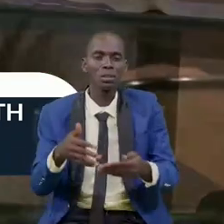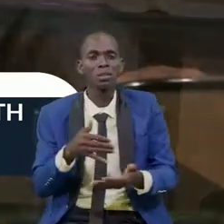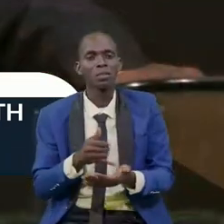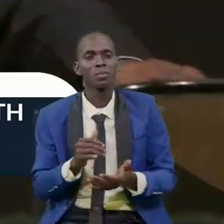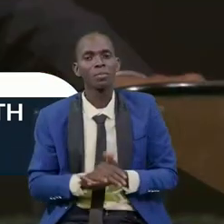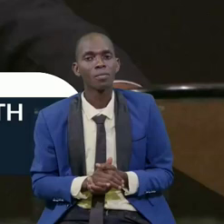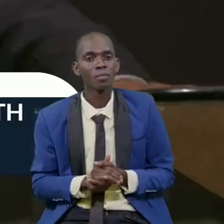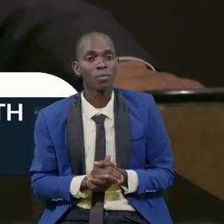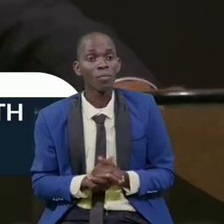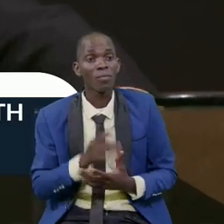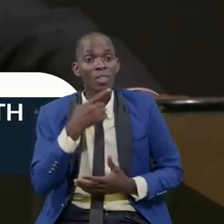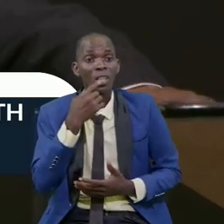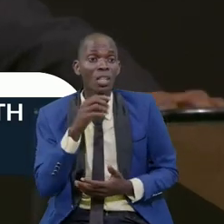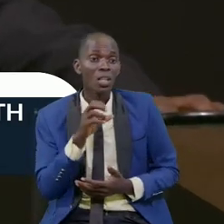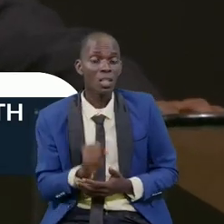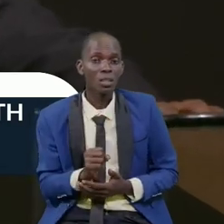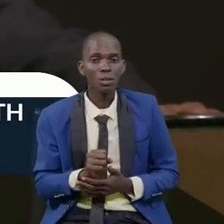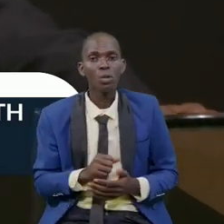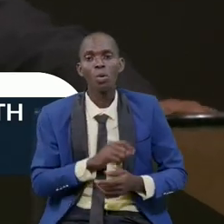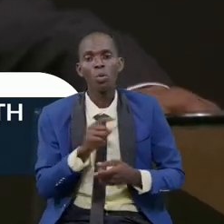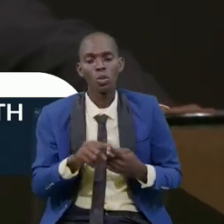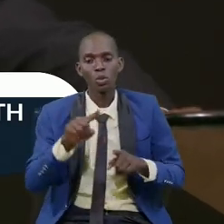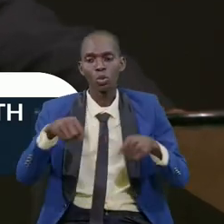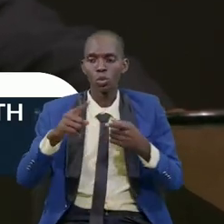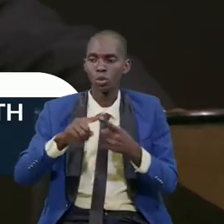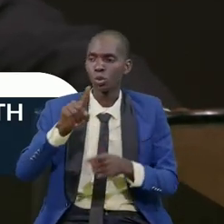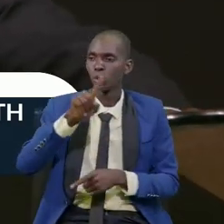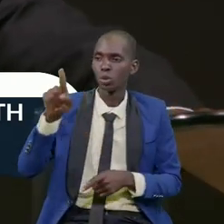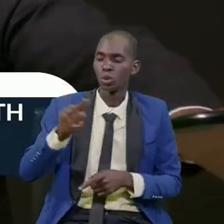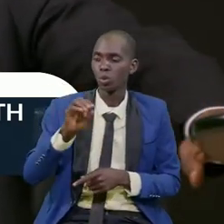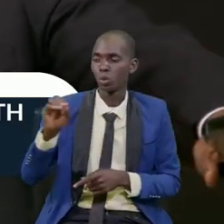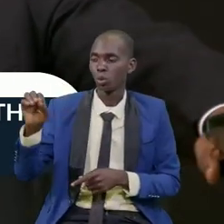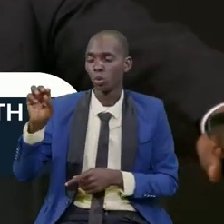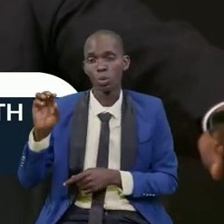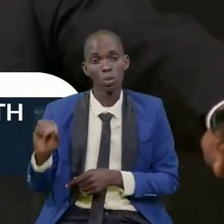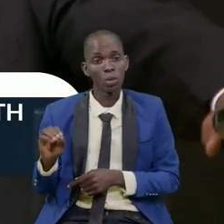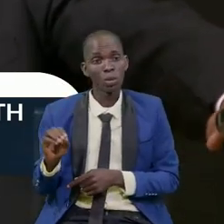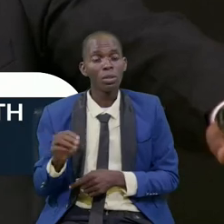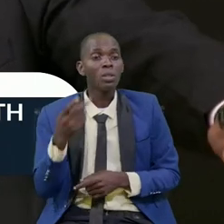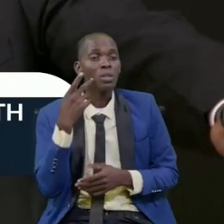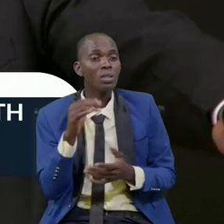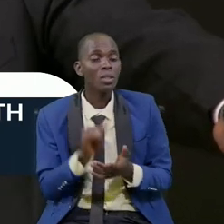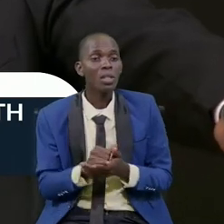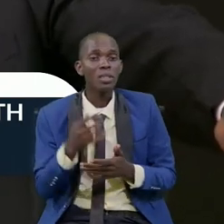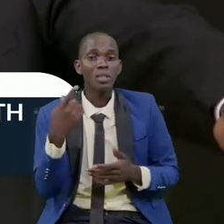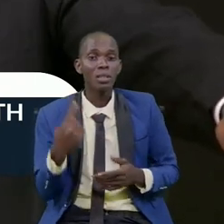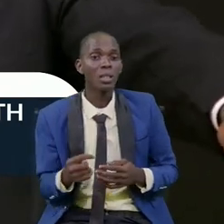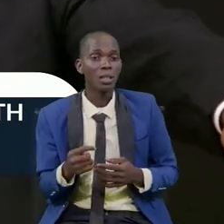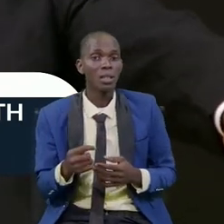Il dit que lorsque vous allez au zoo, les lions sont